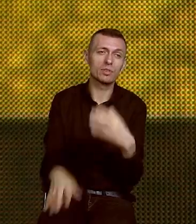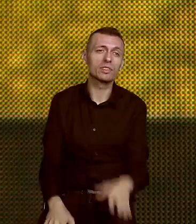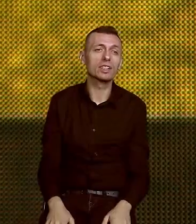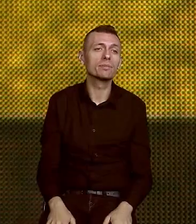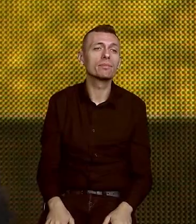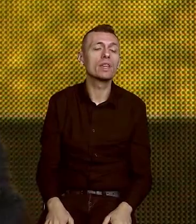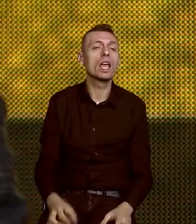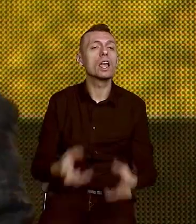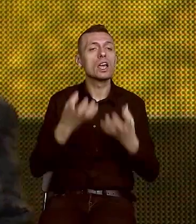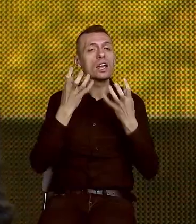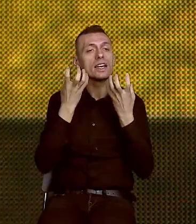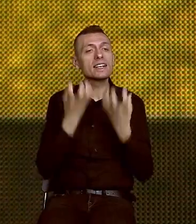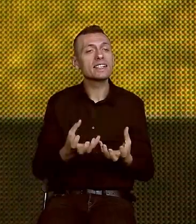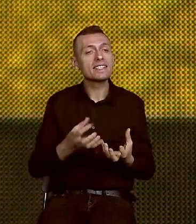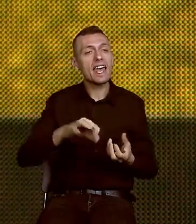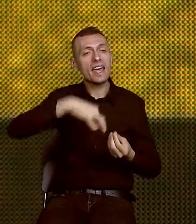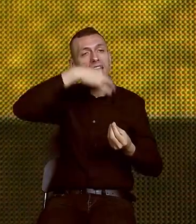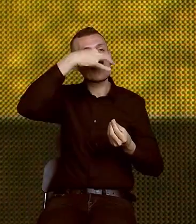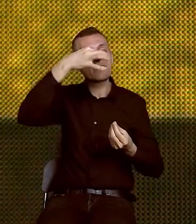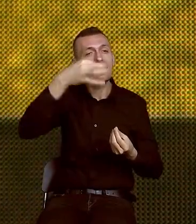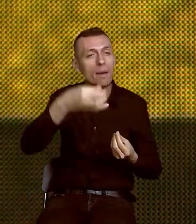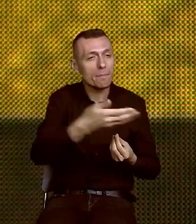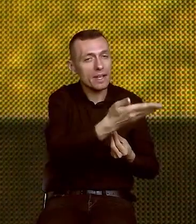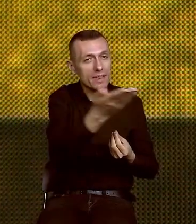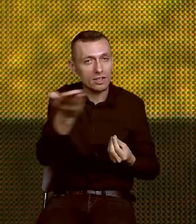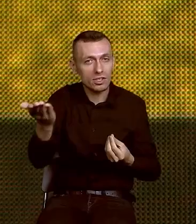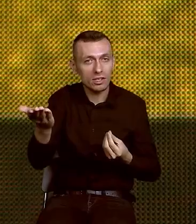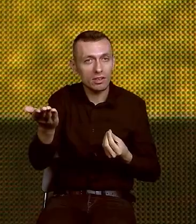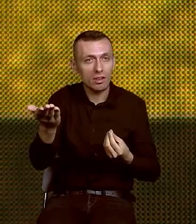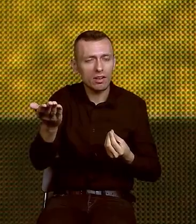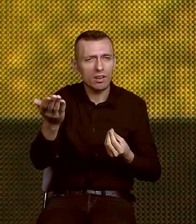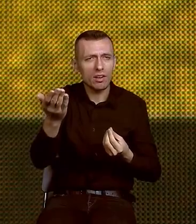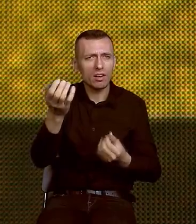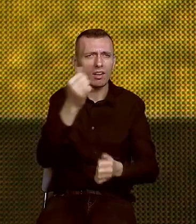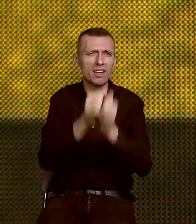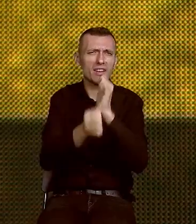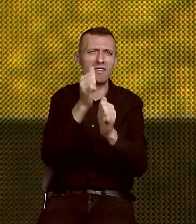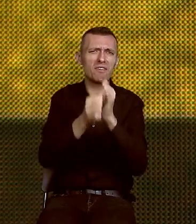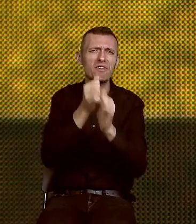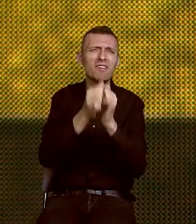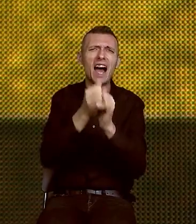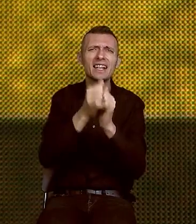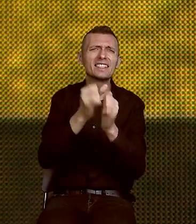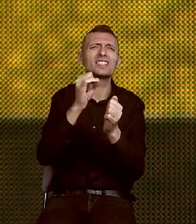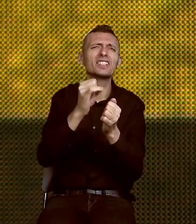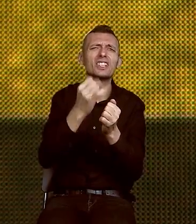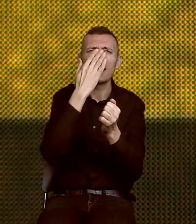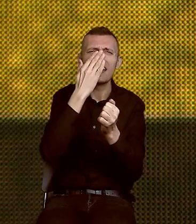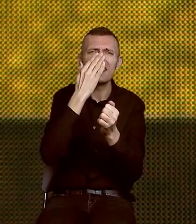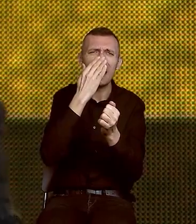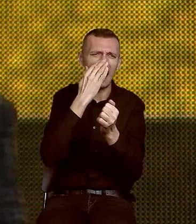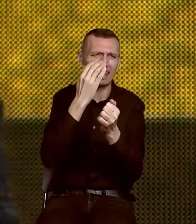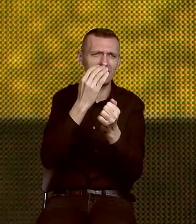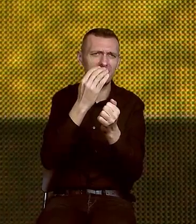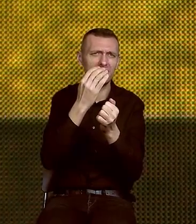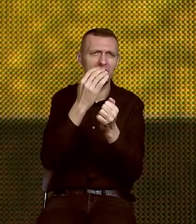kazania. Jak możemy walczyć i wygrywać z pokusami? Na to ważne